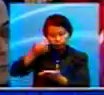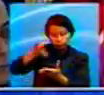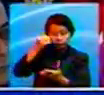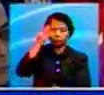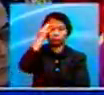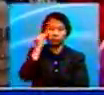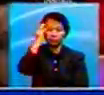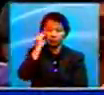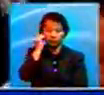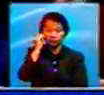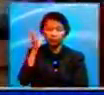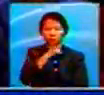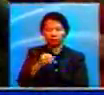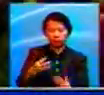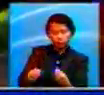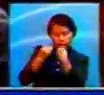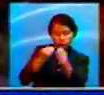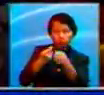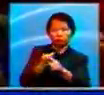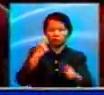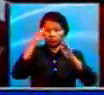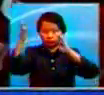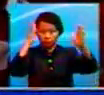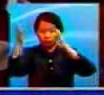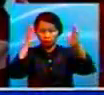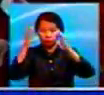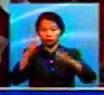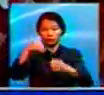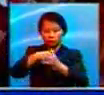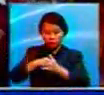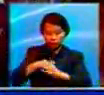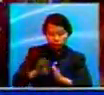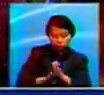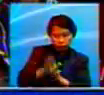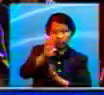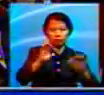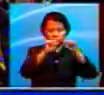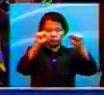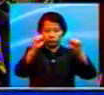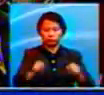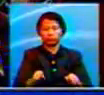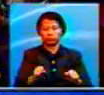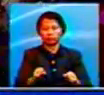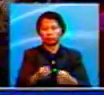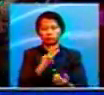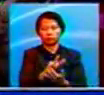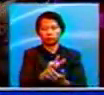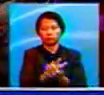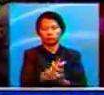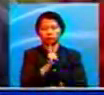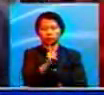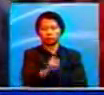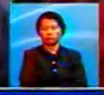pengalaman dan pengajaran daripada Malaysia dalam membangunkan sistem kewangan milik